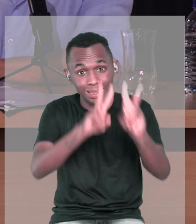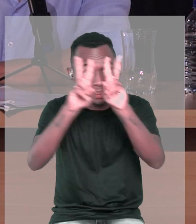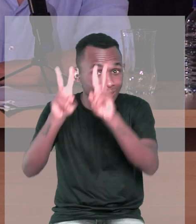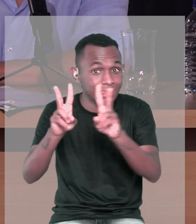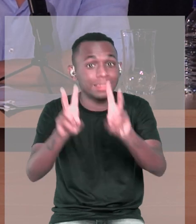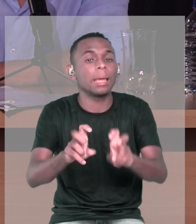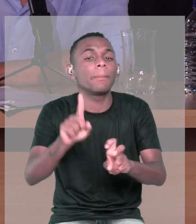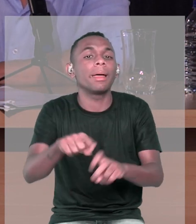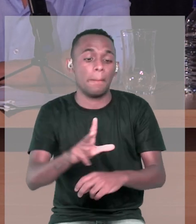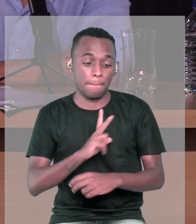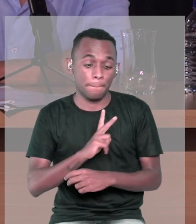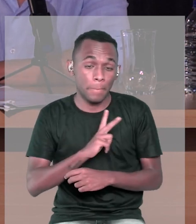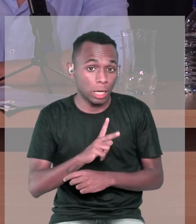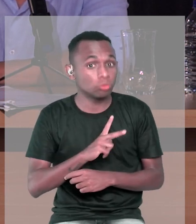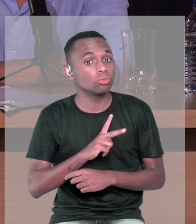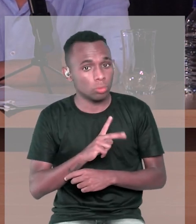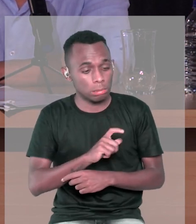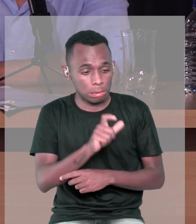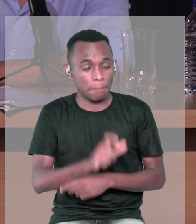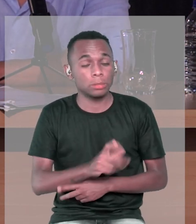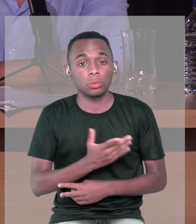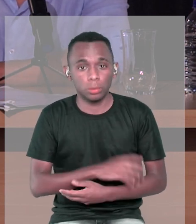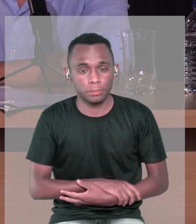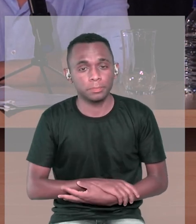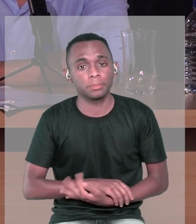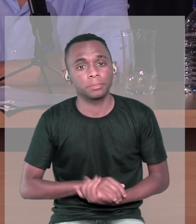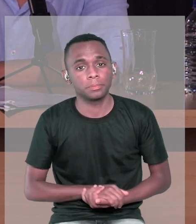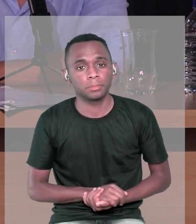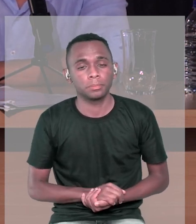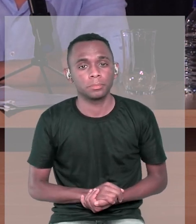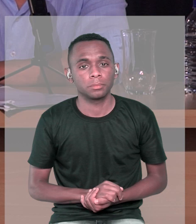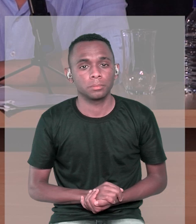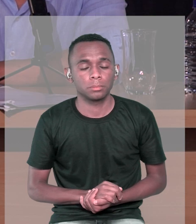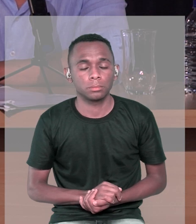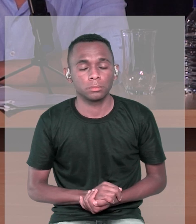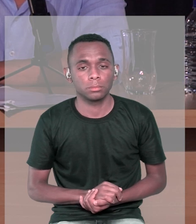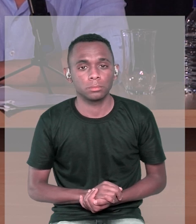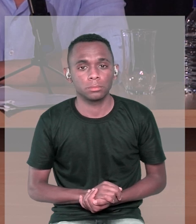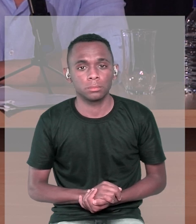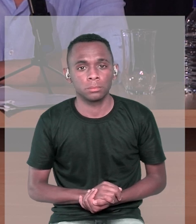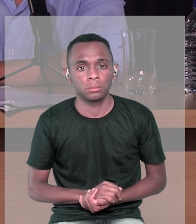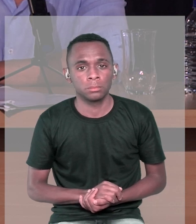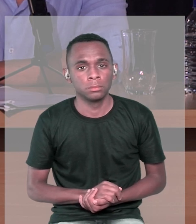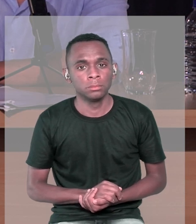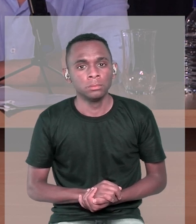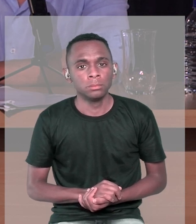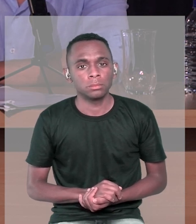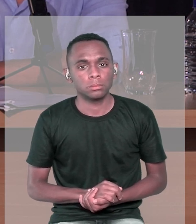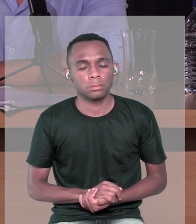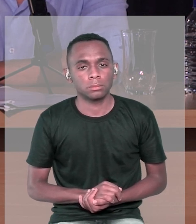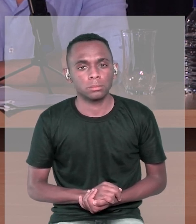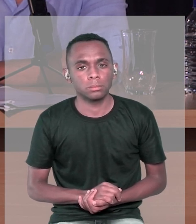da propriedade privada. Pour montrer que la propriété privée, elle est le fruit d'un style d'appropriation,